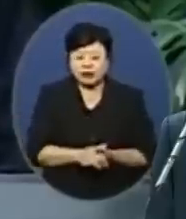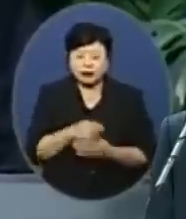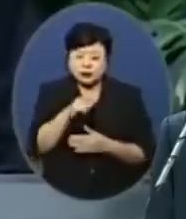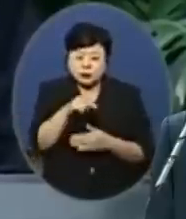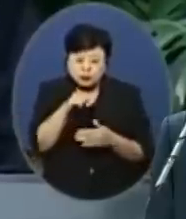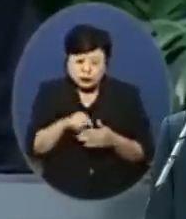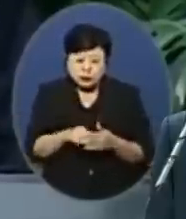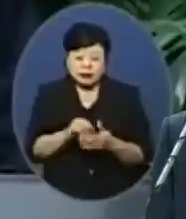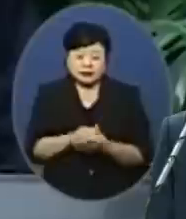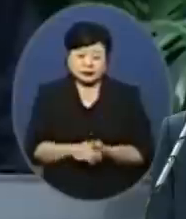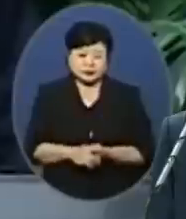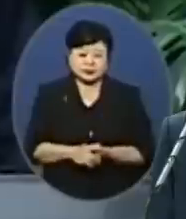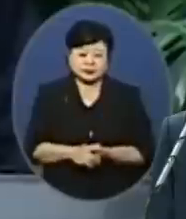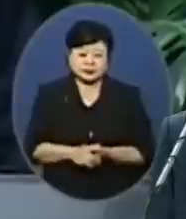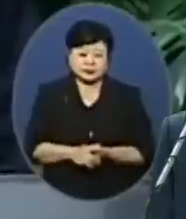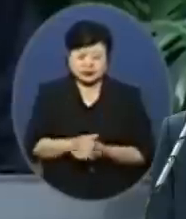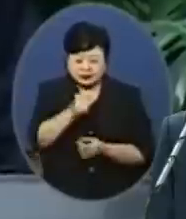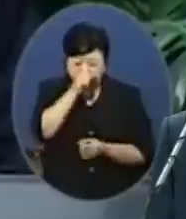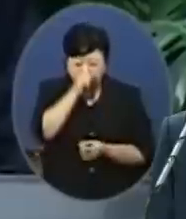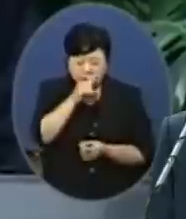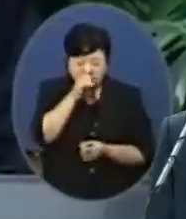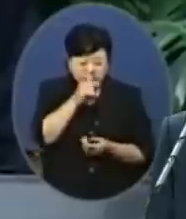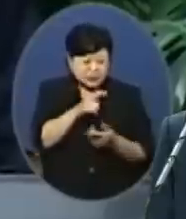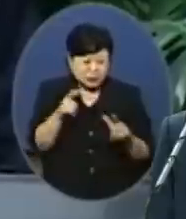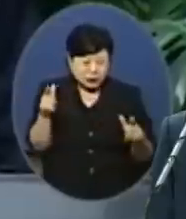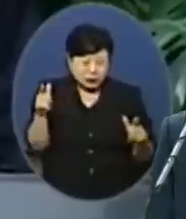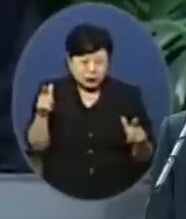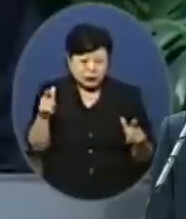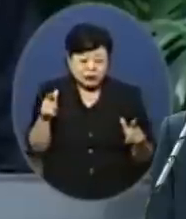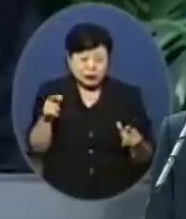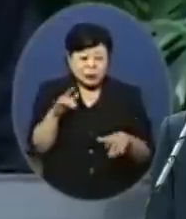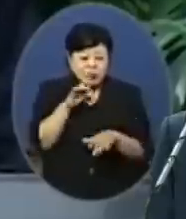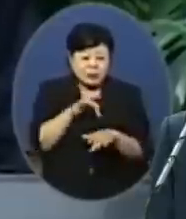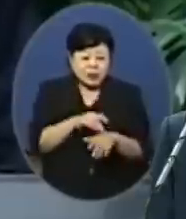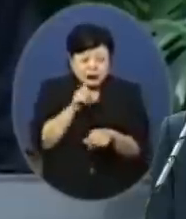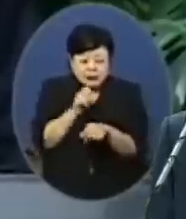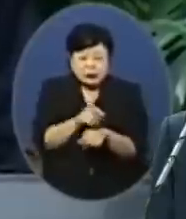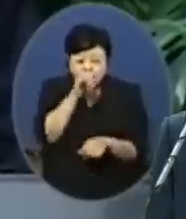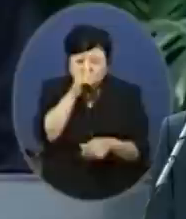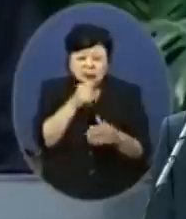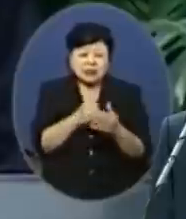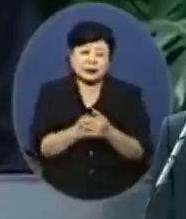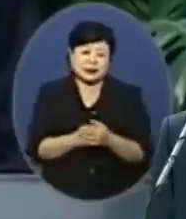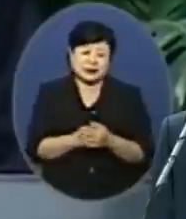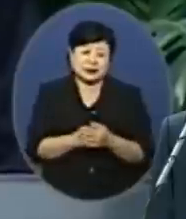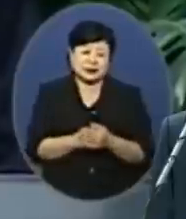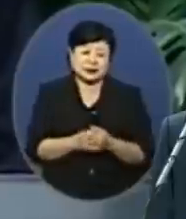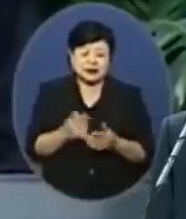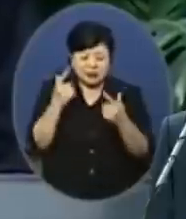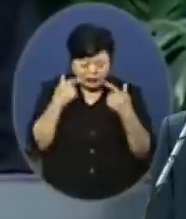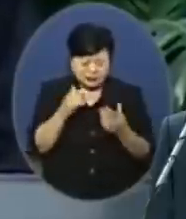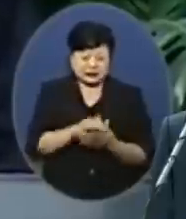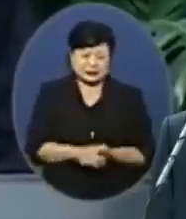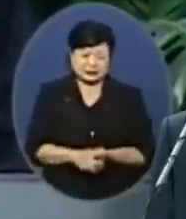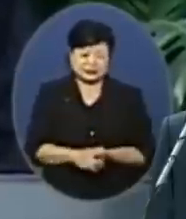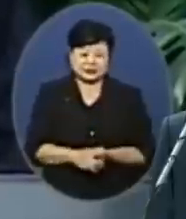속에 선한 것이 들어있지 않냐고 마귀의 성품이 들어있기 때문에 항상